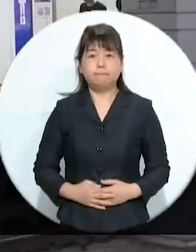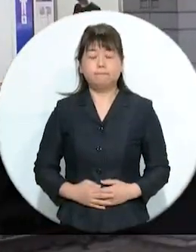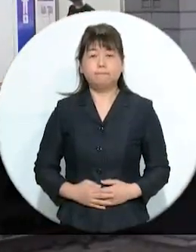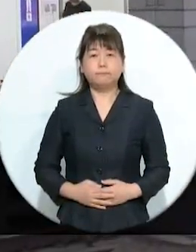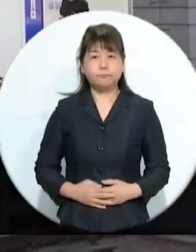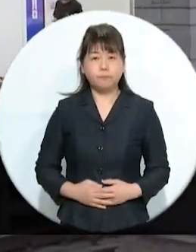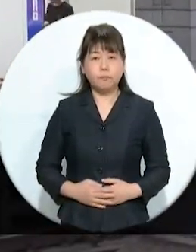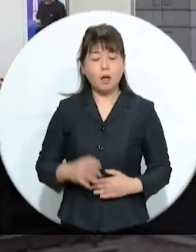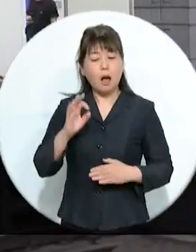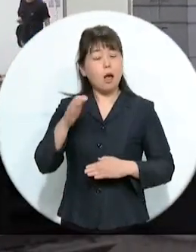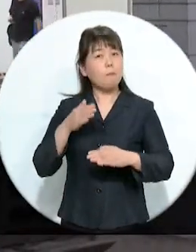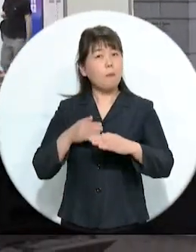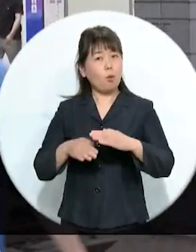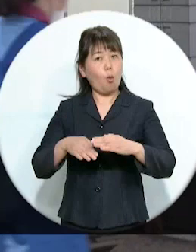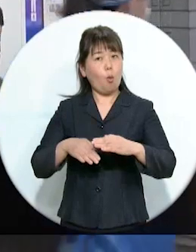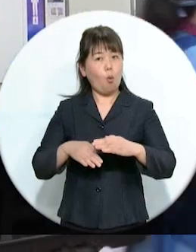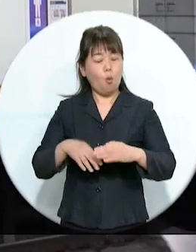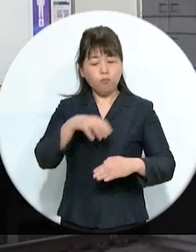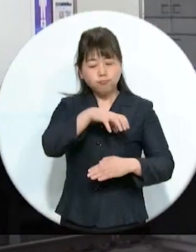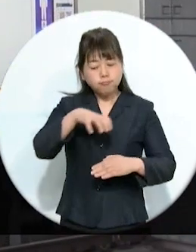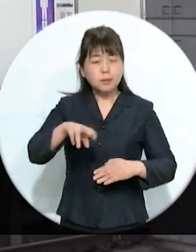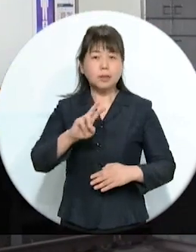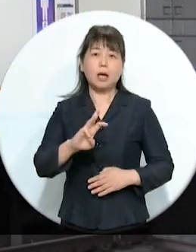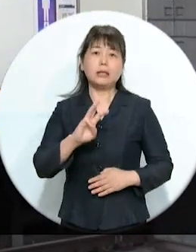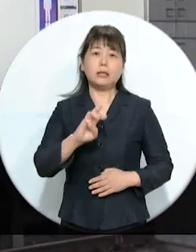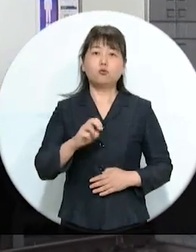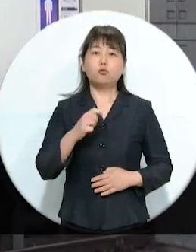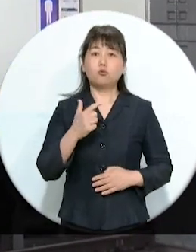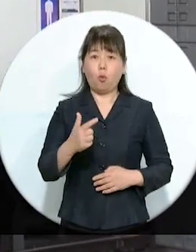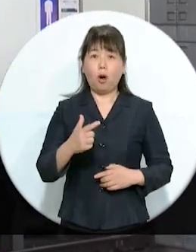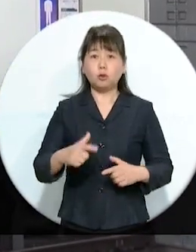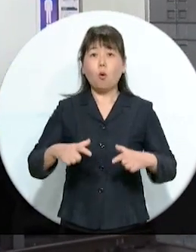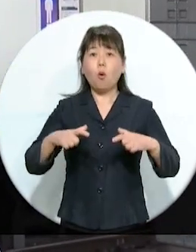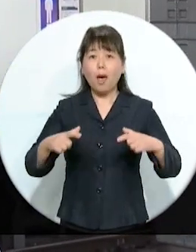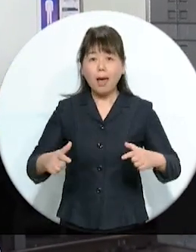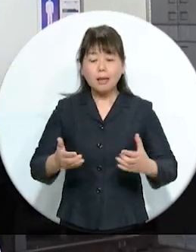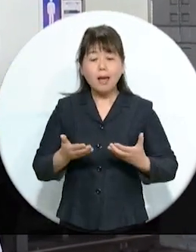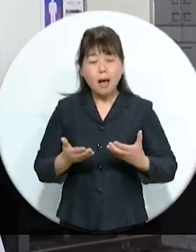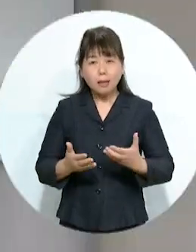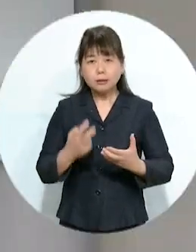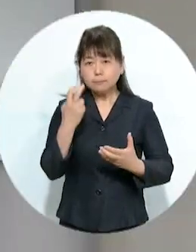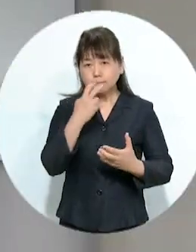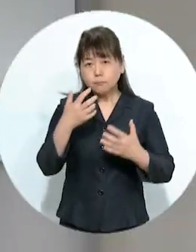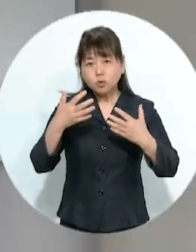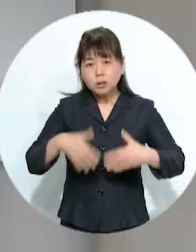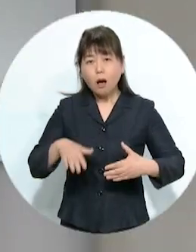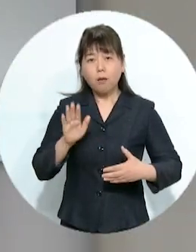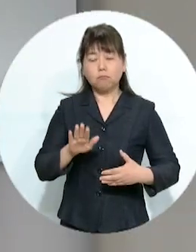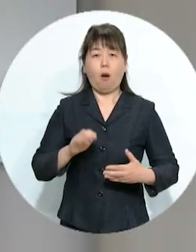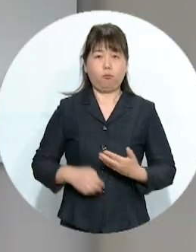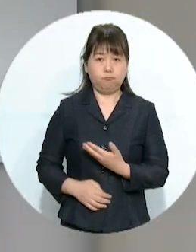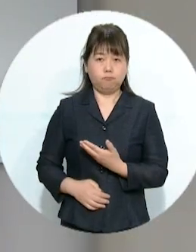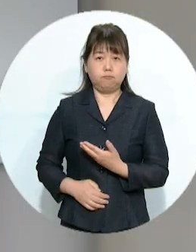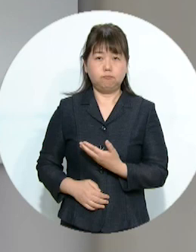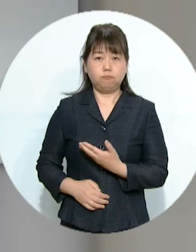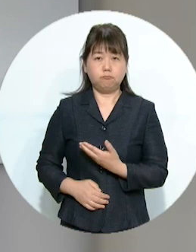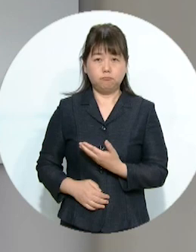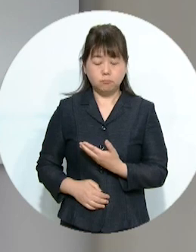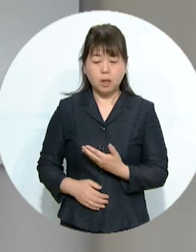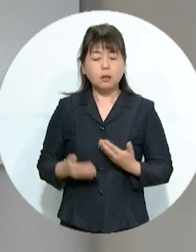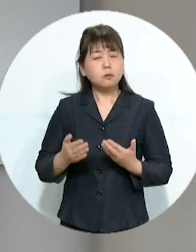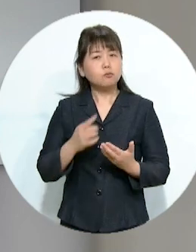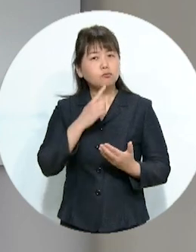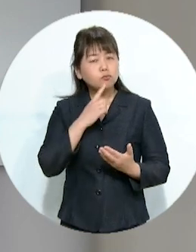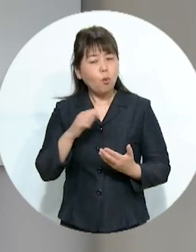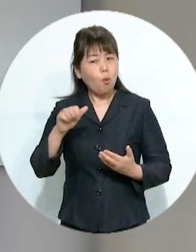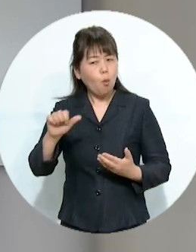東京メトロでは沿線に36箇所のエリア地震計というものを設けております。東京メトロの沿線すべて同じ震度で揺